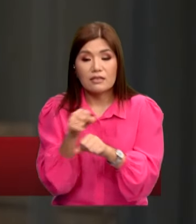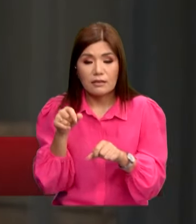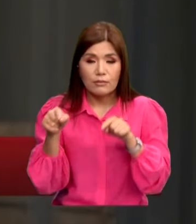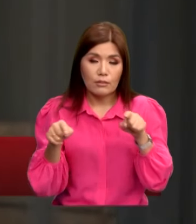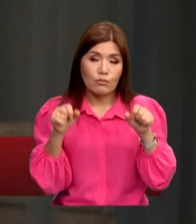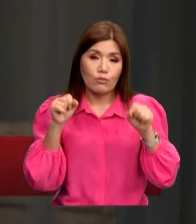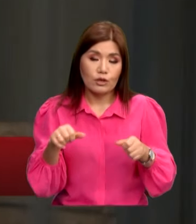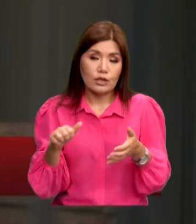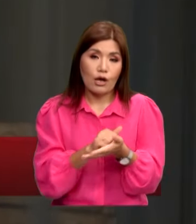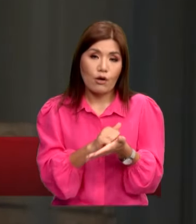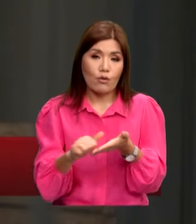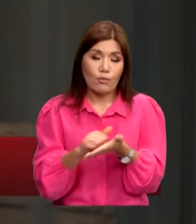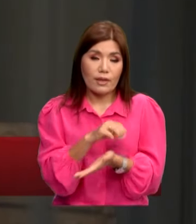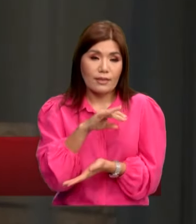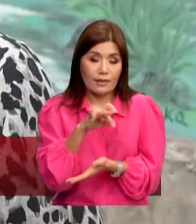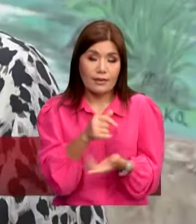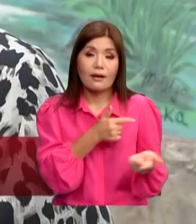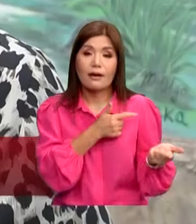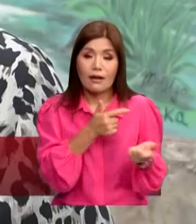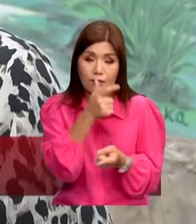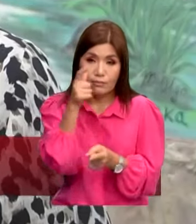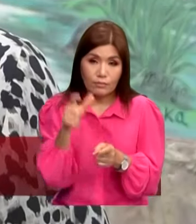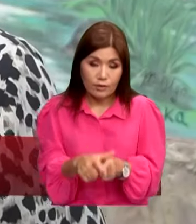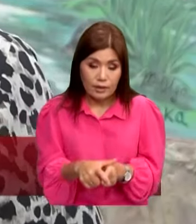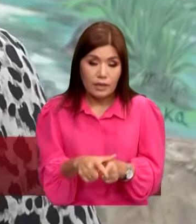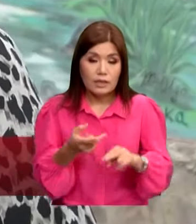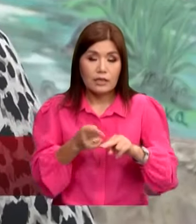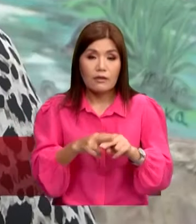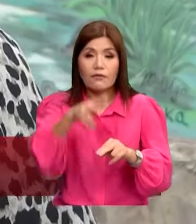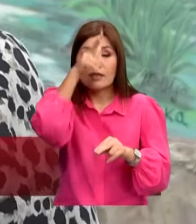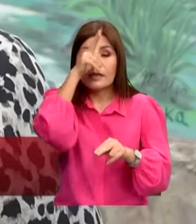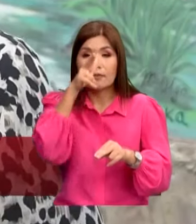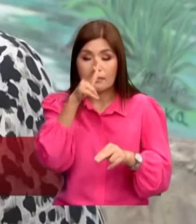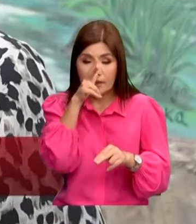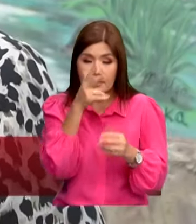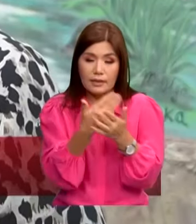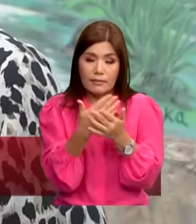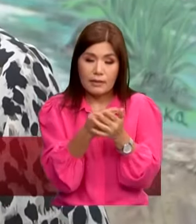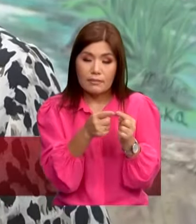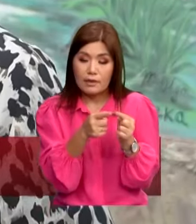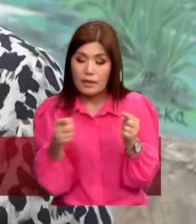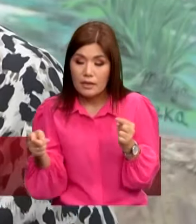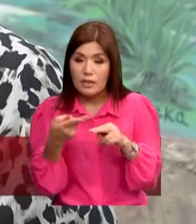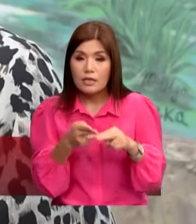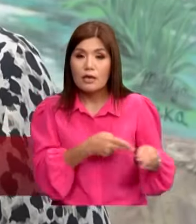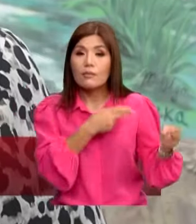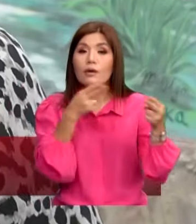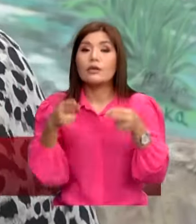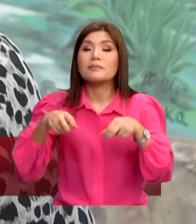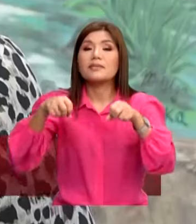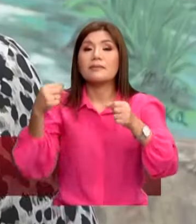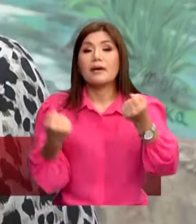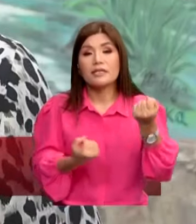на тигров уже готовы, СИТЭС имеет силу в течение 3 месяцев, да, они приедут за ними